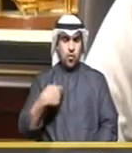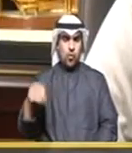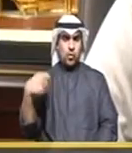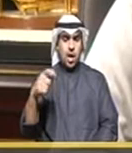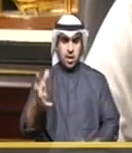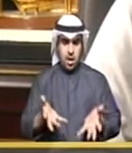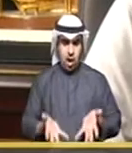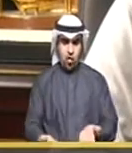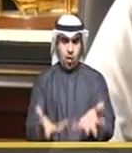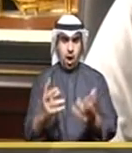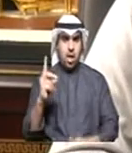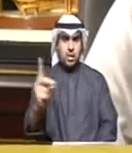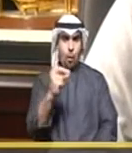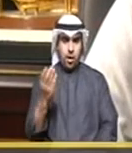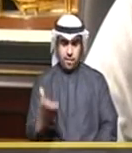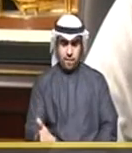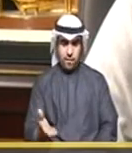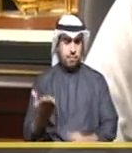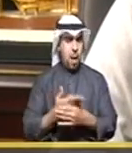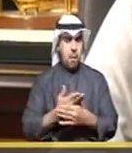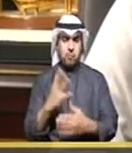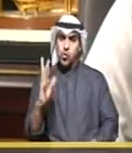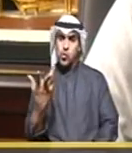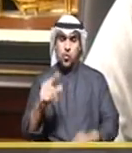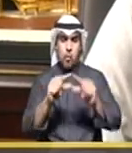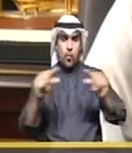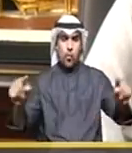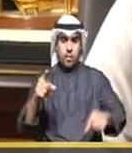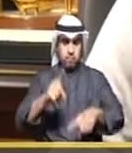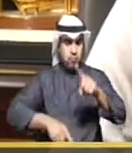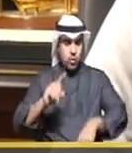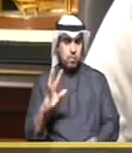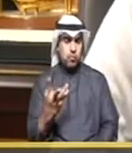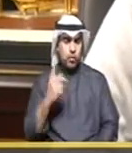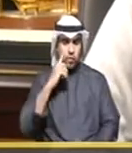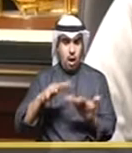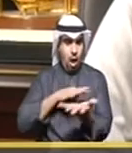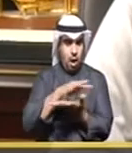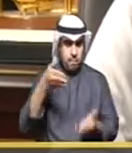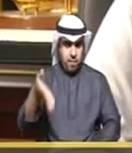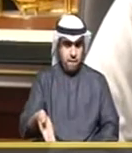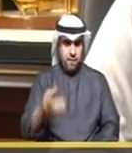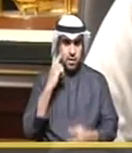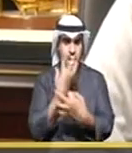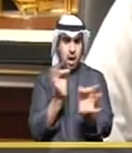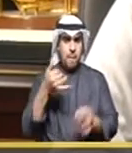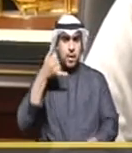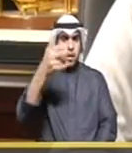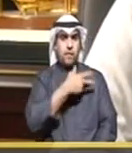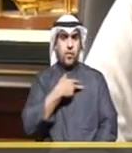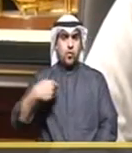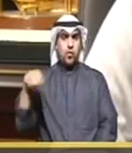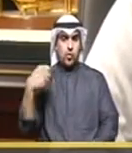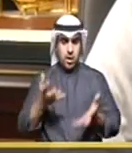تطبيق 150 اللي هو تلقي الشكاوي من قبل المواطنين والمقيمين. التطبيق هذا طبعا